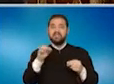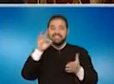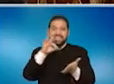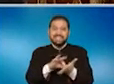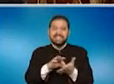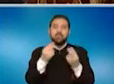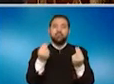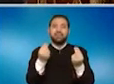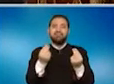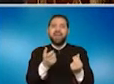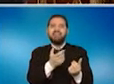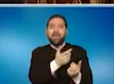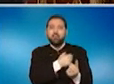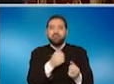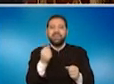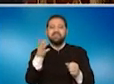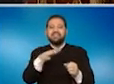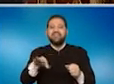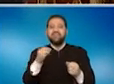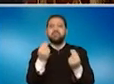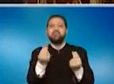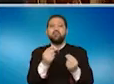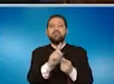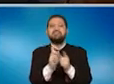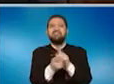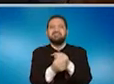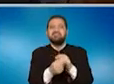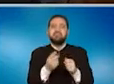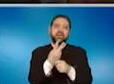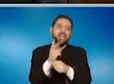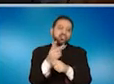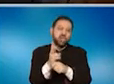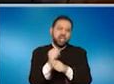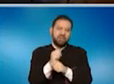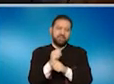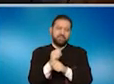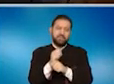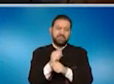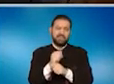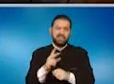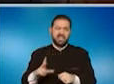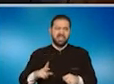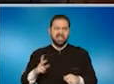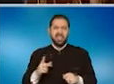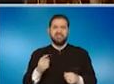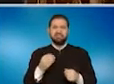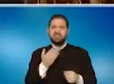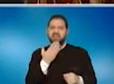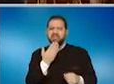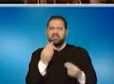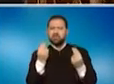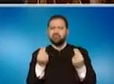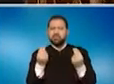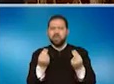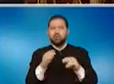Deci poate recurge la bunătate ca să schimbe eventualele greșeli. Este exemplul cel